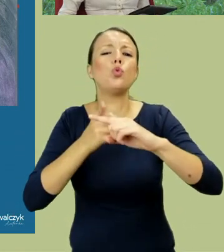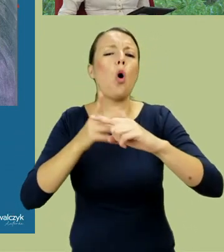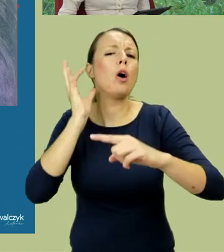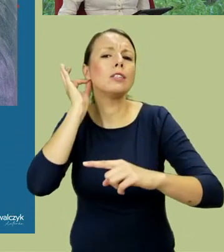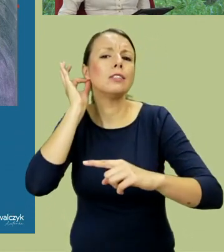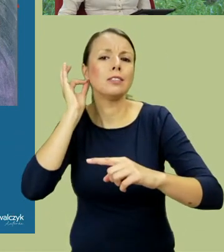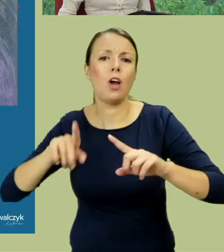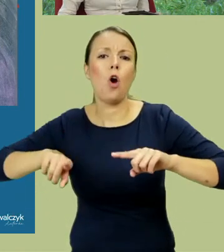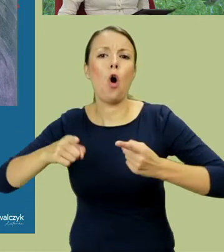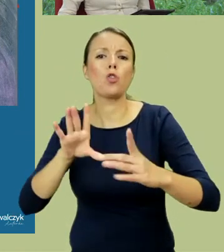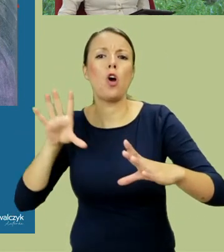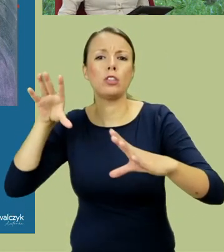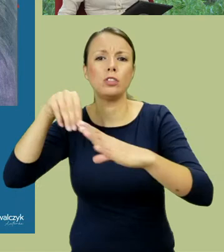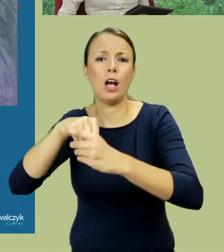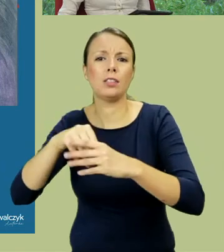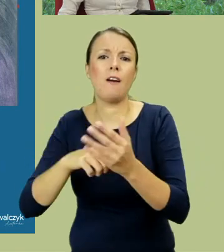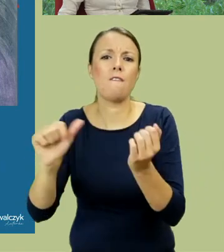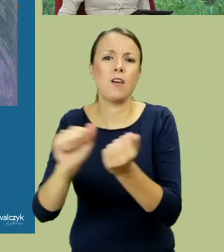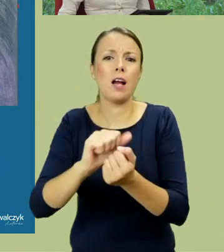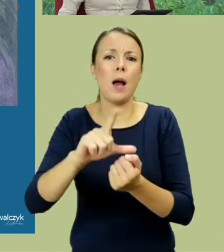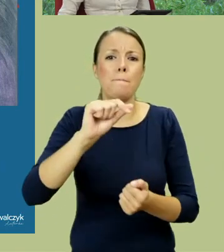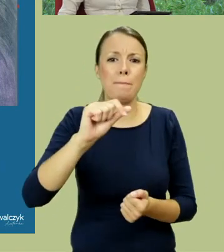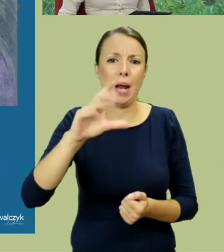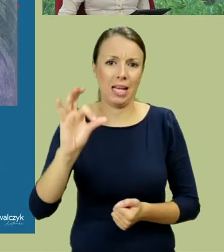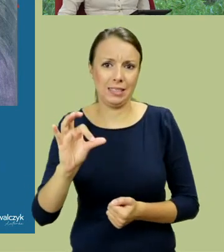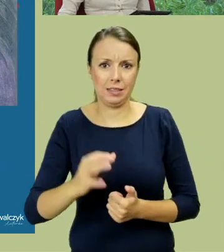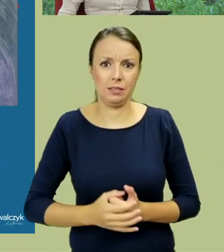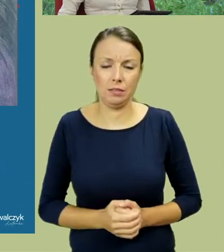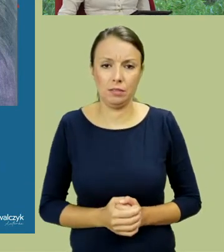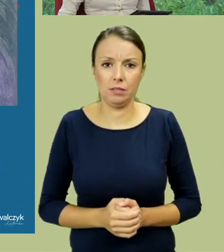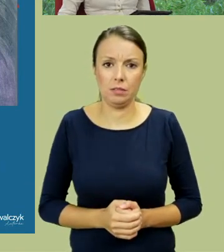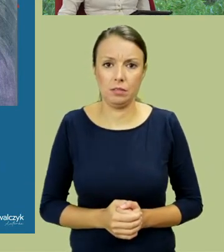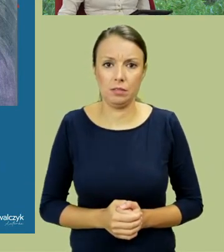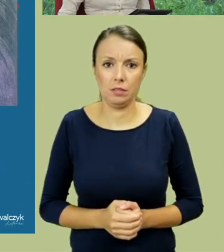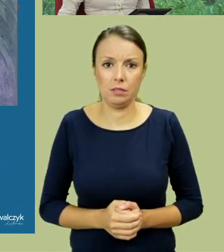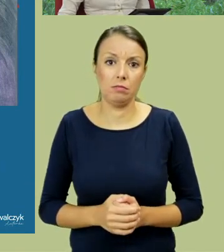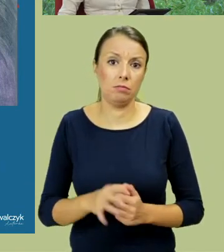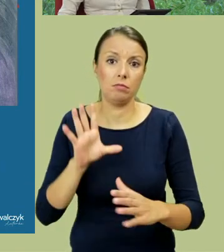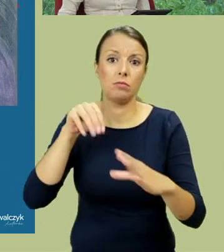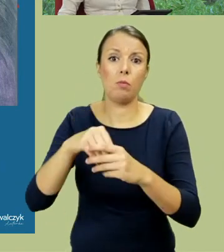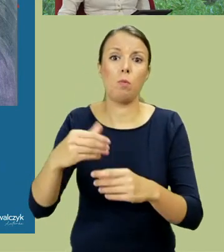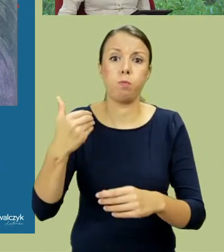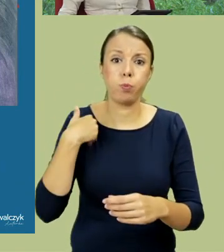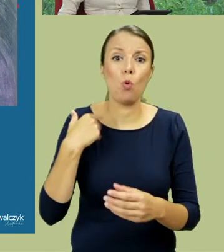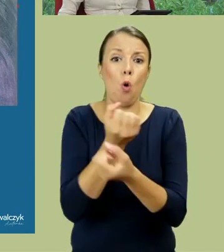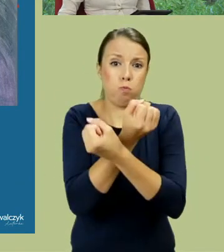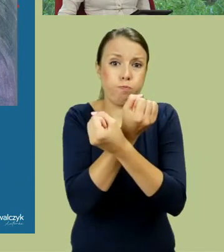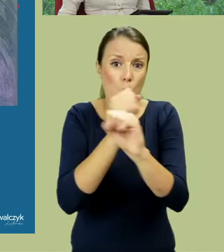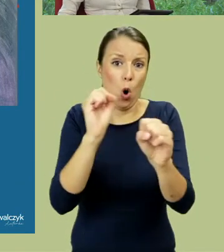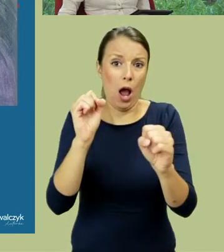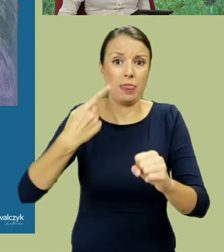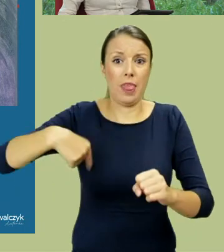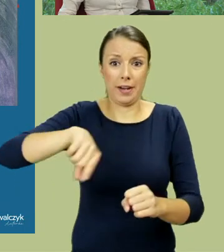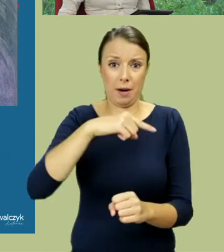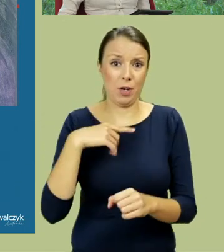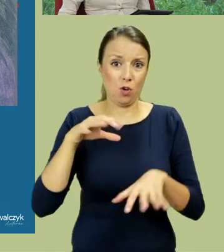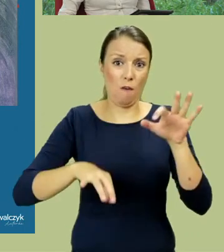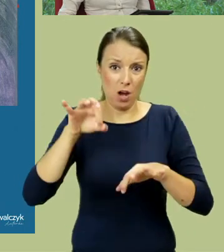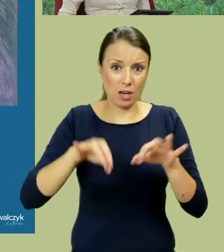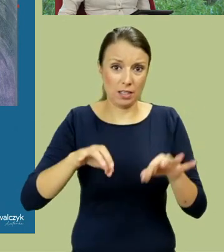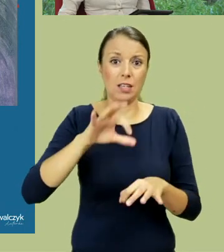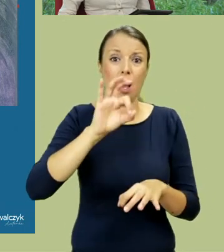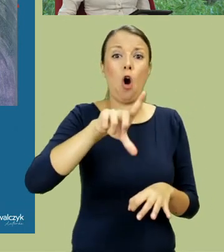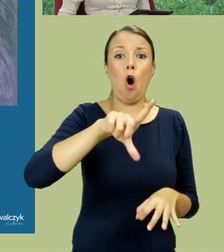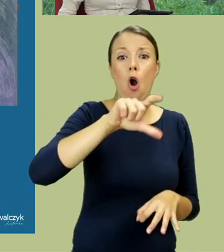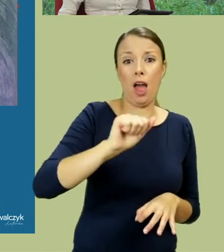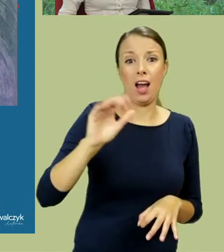bojowej PPS-u. Do nich należała bohaterka naszej konferencji, wówczas jeszcze Ola